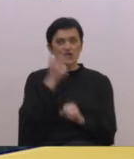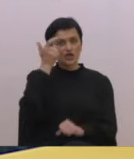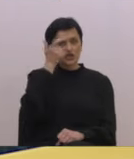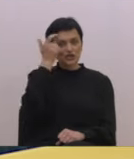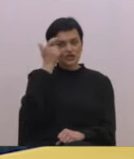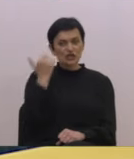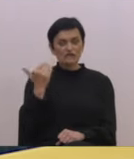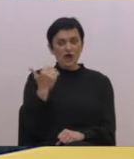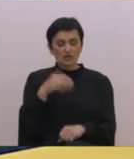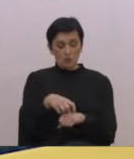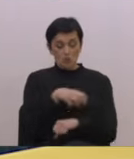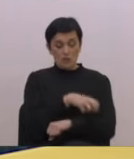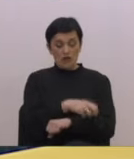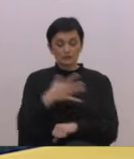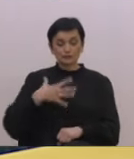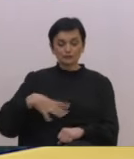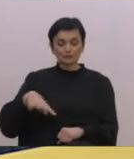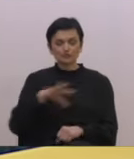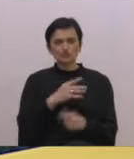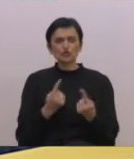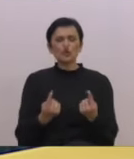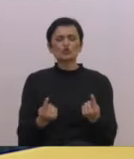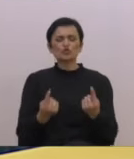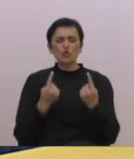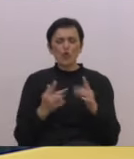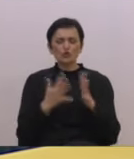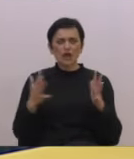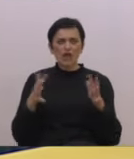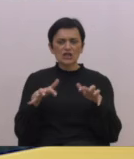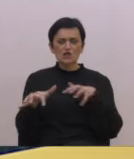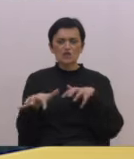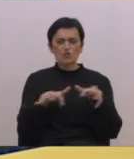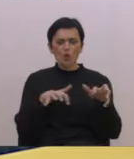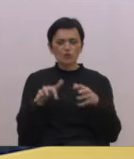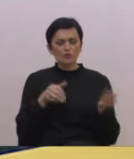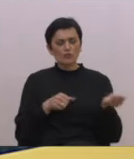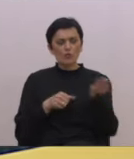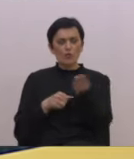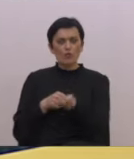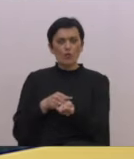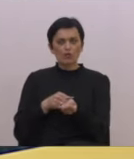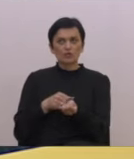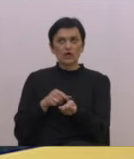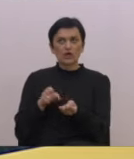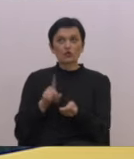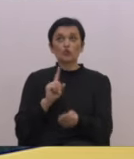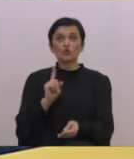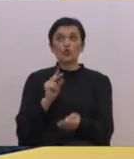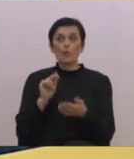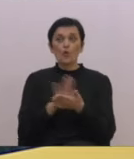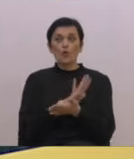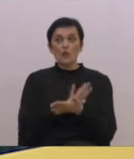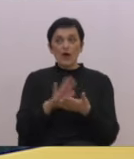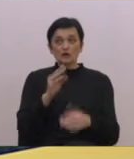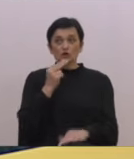ივანიშვილის პარტია, რომელმაც ამ ქვეყანას ტოტალური კორუფცია მოუტანა, იმას, რომ უფასო